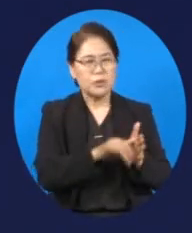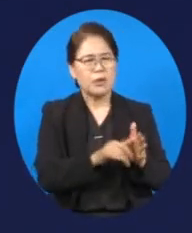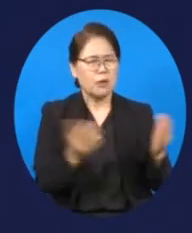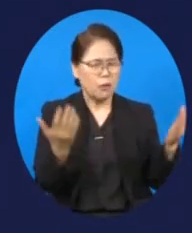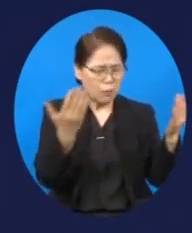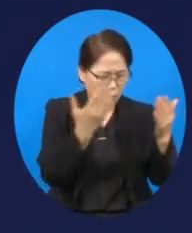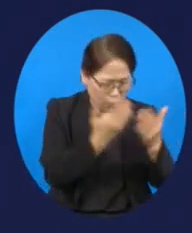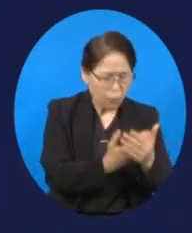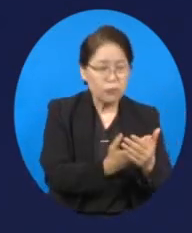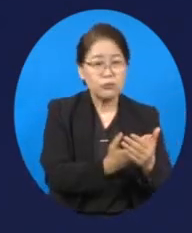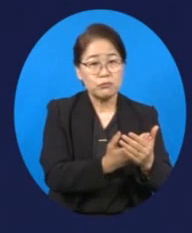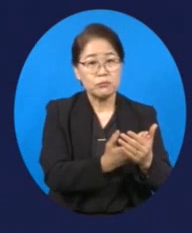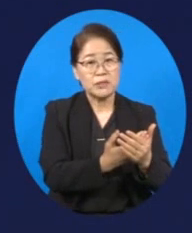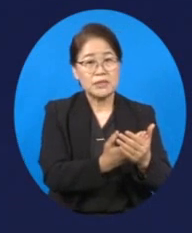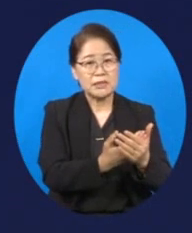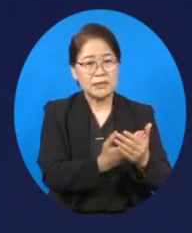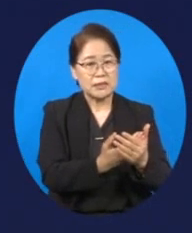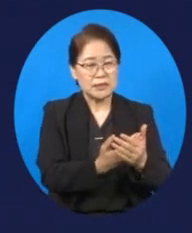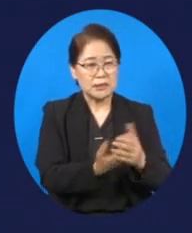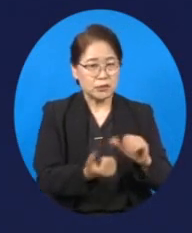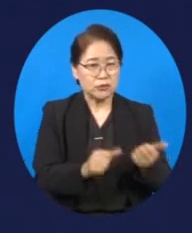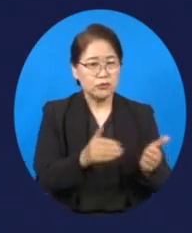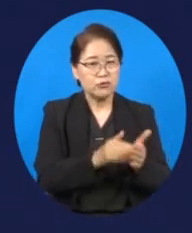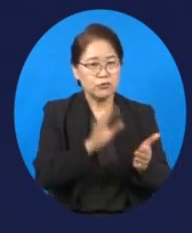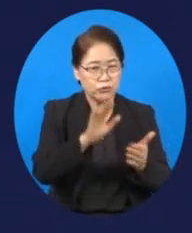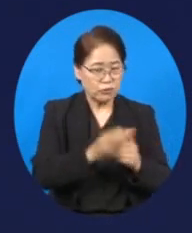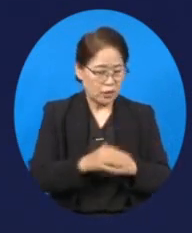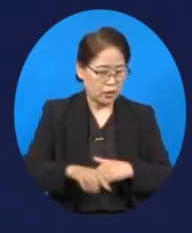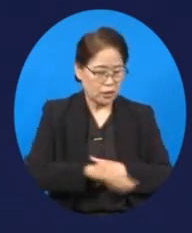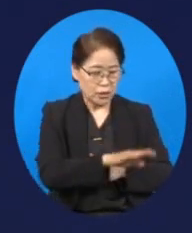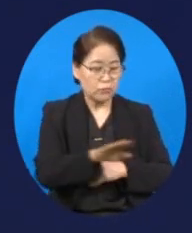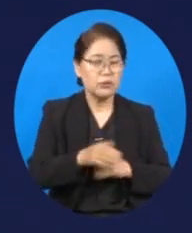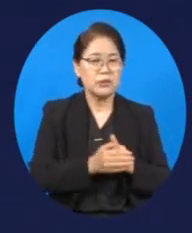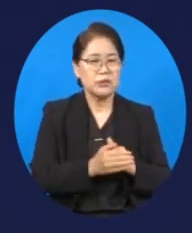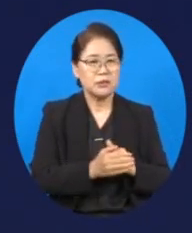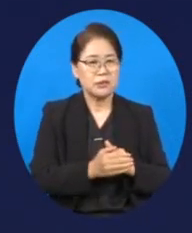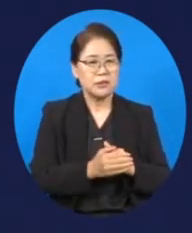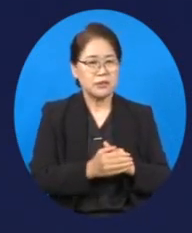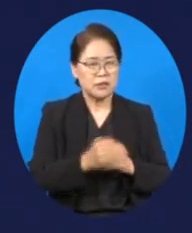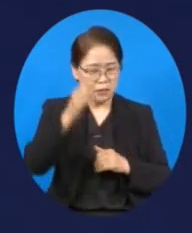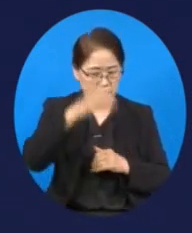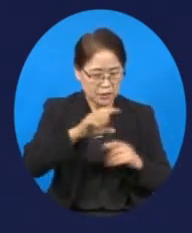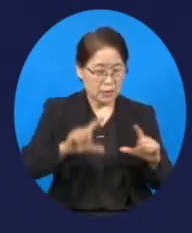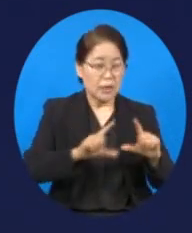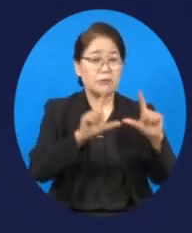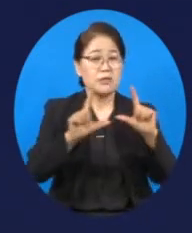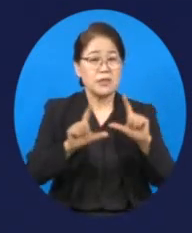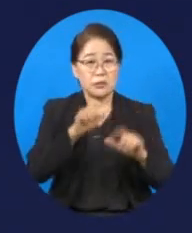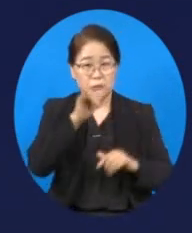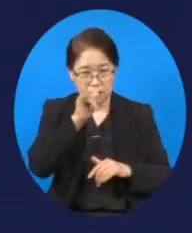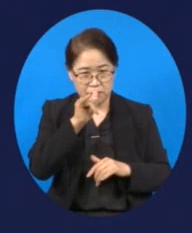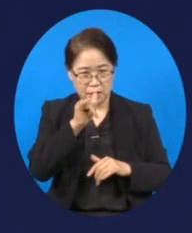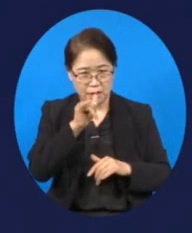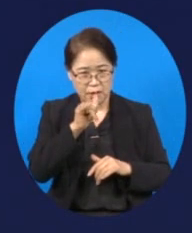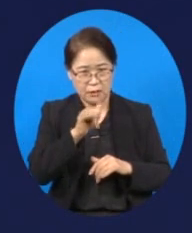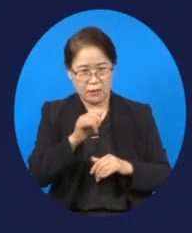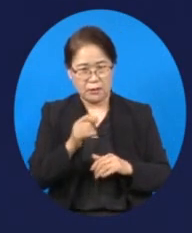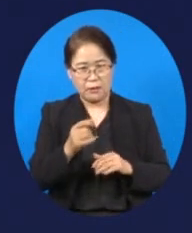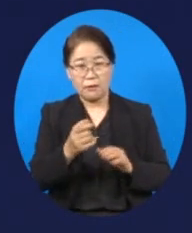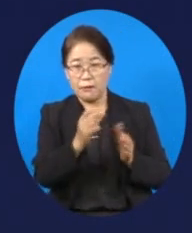어둠이더니 당신이 떠나간 지금 우리는 빛 가운데 있습니다 그렇습니다 여러분 빛은